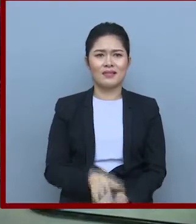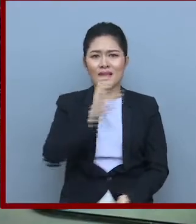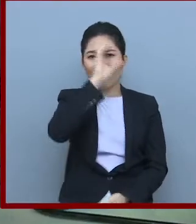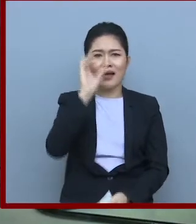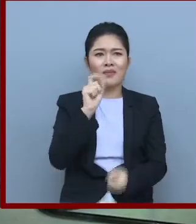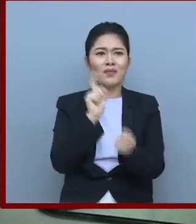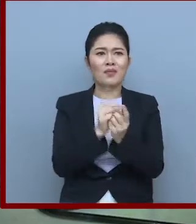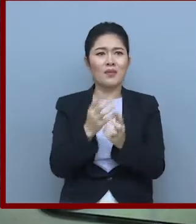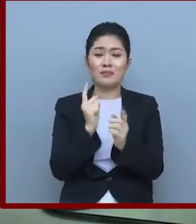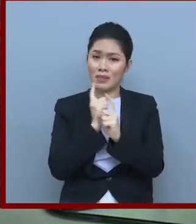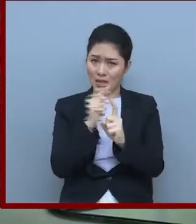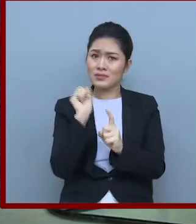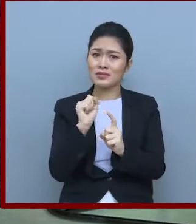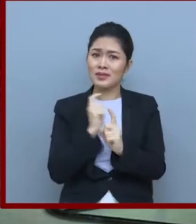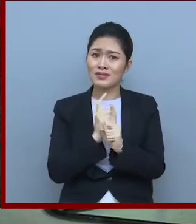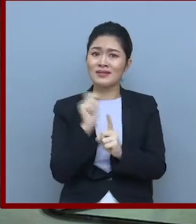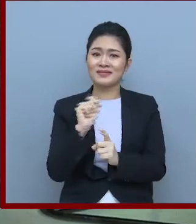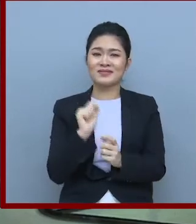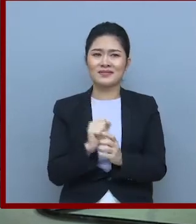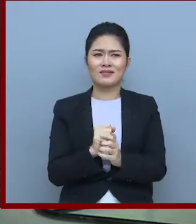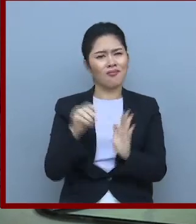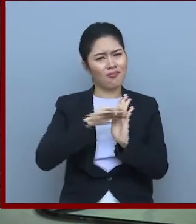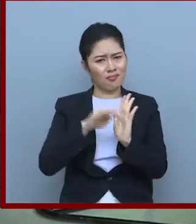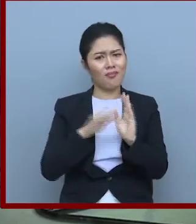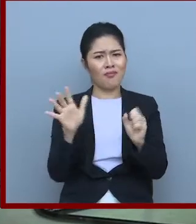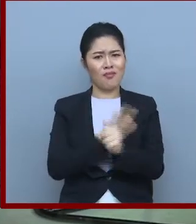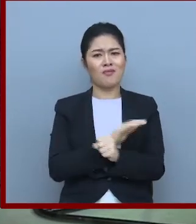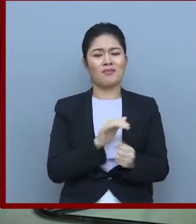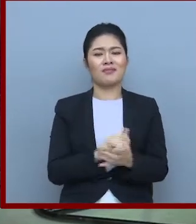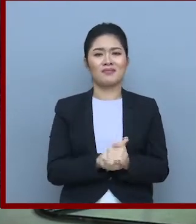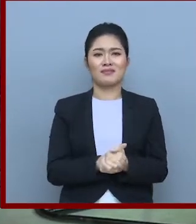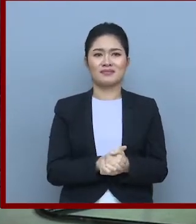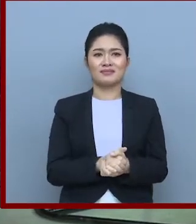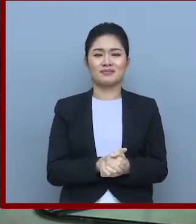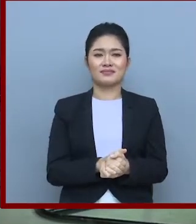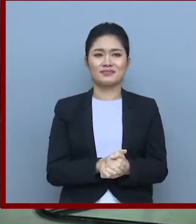เพราะอะไรถึงหาไม่เจอเราทำตามขั้นตอนทุกอย่างไหมทุกอย่างนะครับเช็คตัว